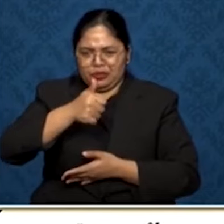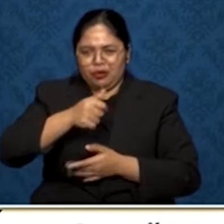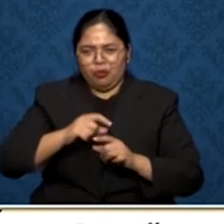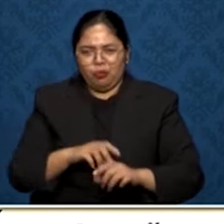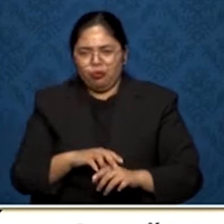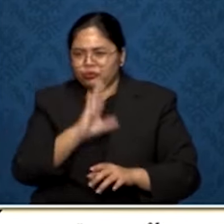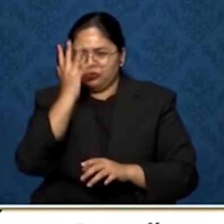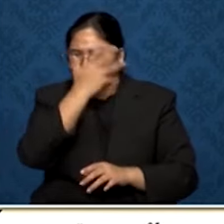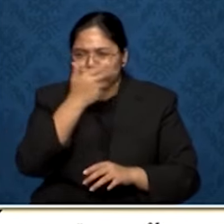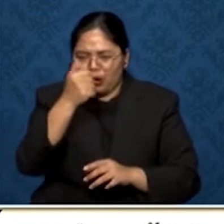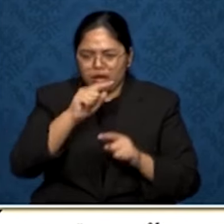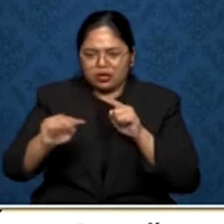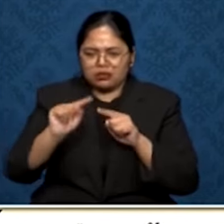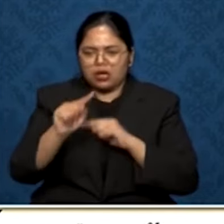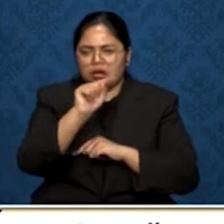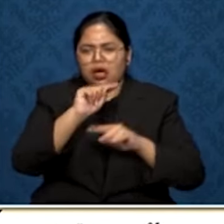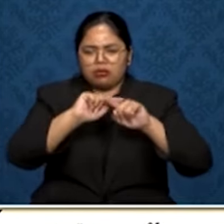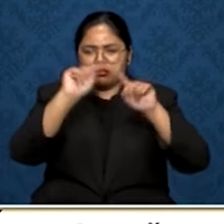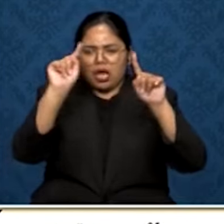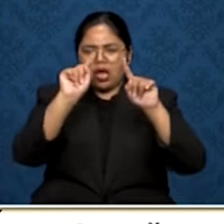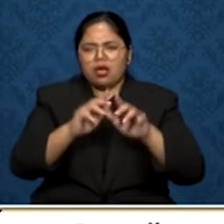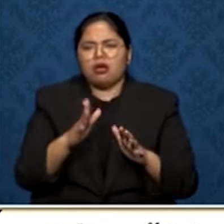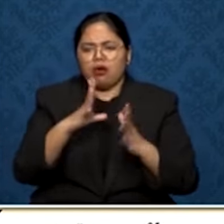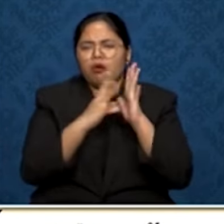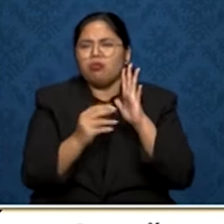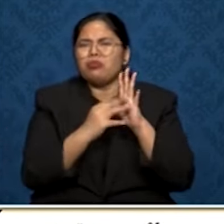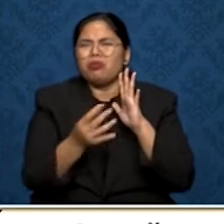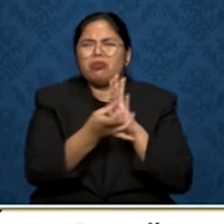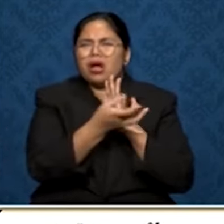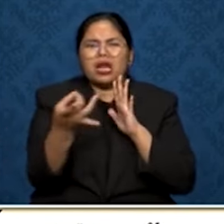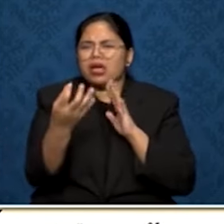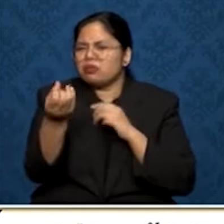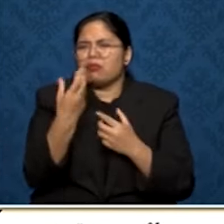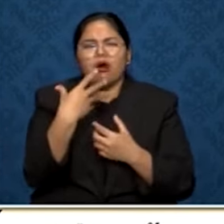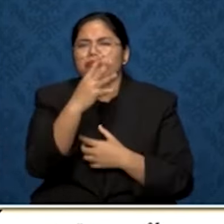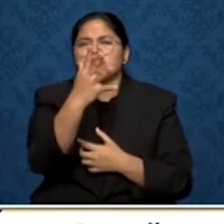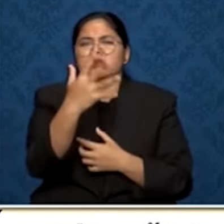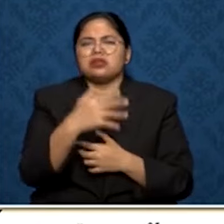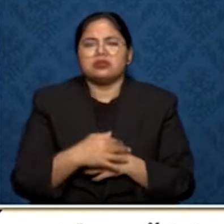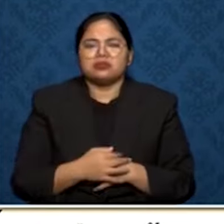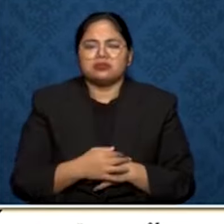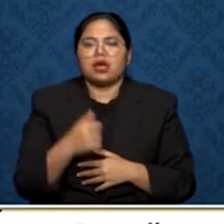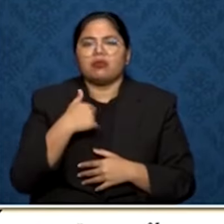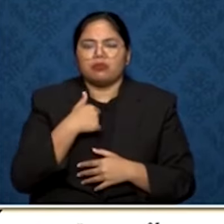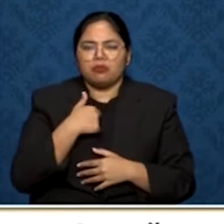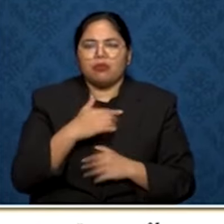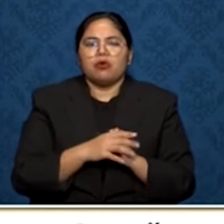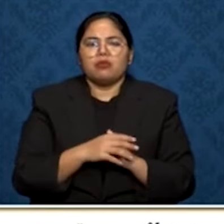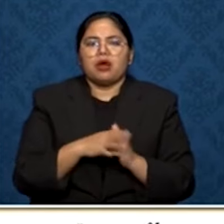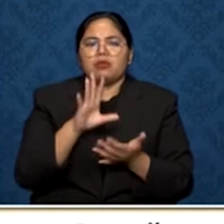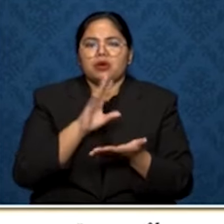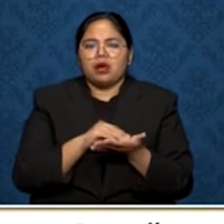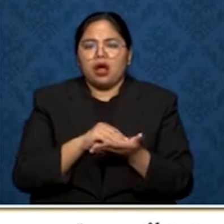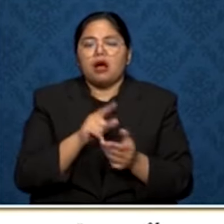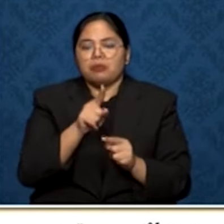ไหวของวัยฮมสร้างสารไม่เหนมบอกเลยครั วาอบรมอะไรกัตรงไหนเนี่ยครัผมกลัวนะครัเทศที่สรางกับ